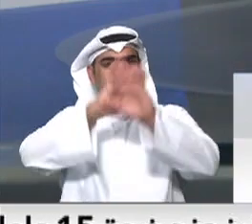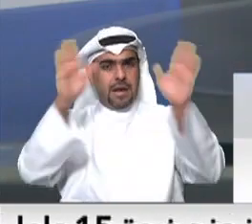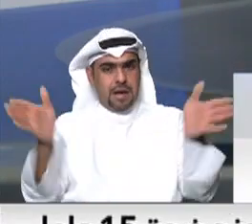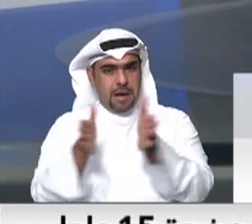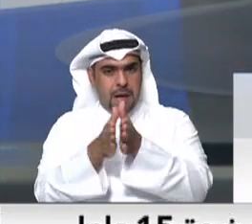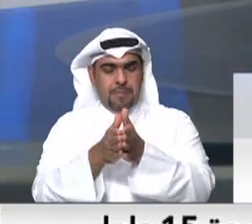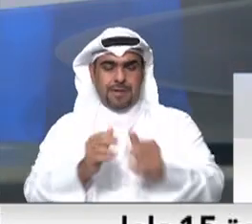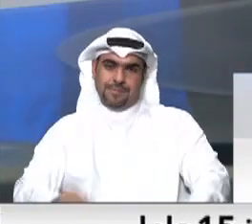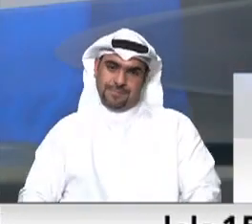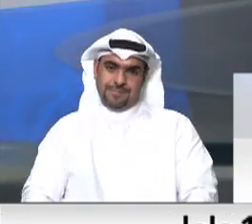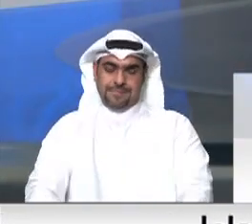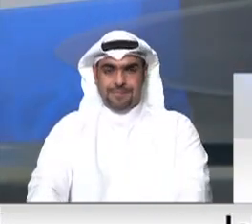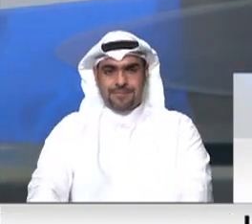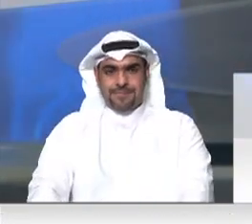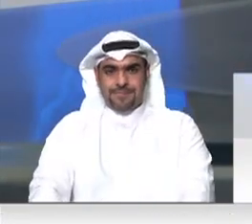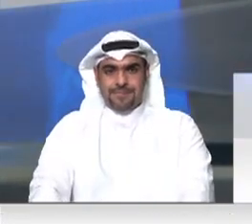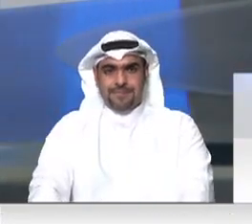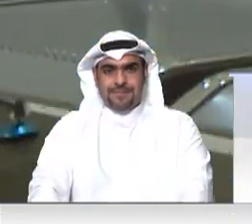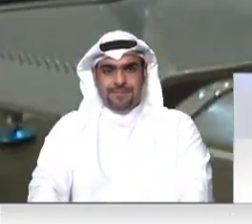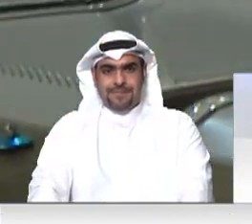من المتقدمين.